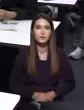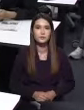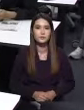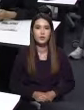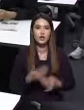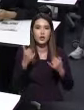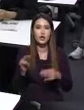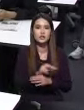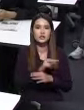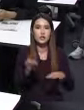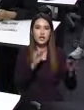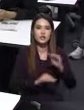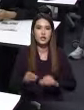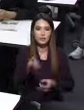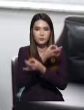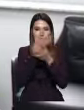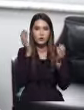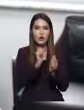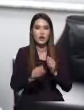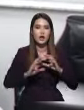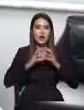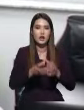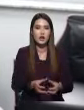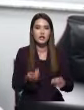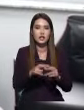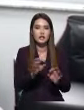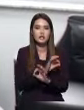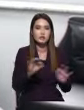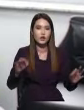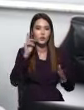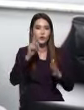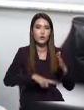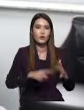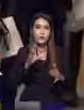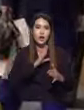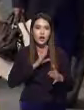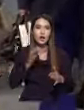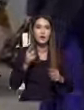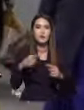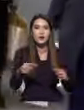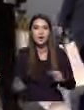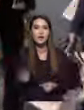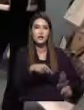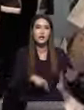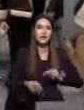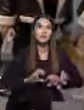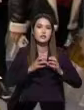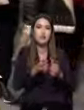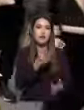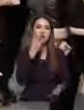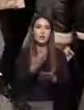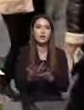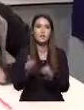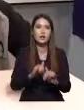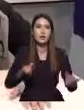тәрбие саласында дәстүрлі әрі халықаралық озық тәжірибелерге сүйене отырып, жаһандық дәуірдегі бәсекеге қабілетті тұлғаны